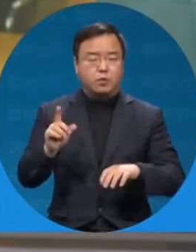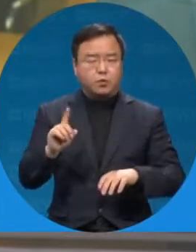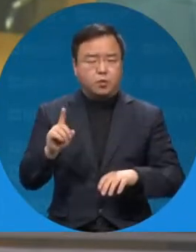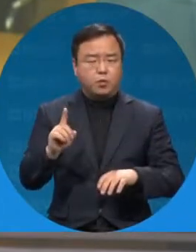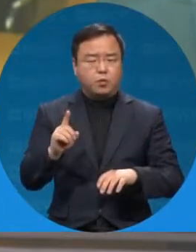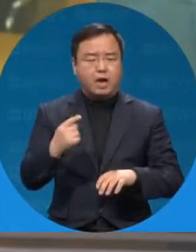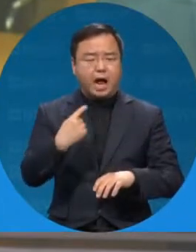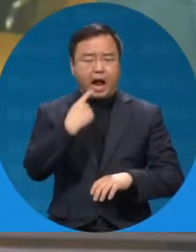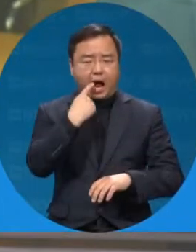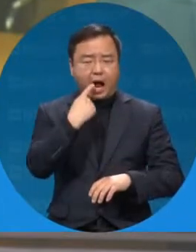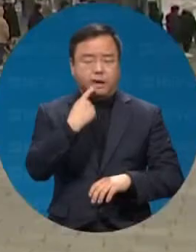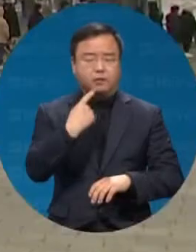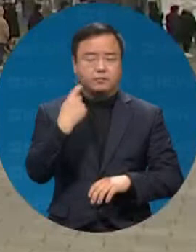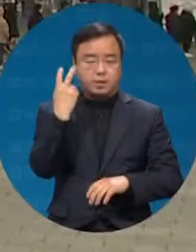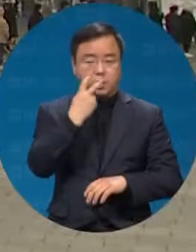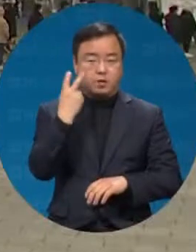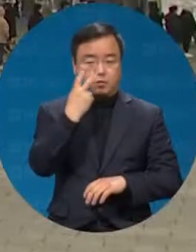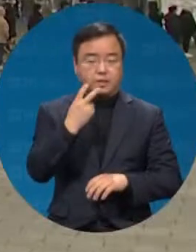기자입니다.